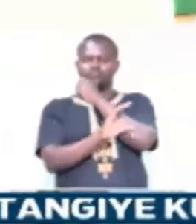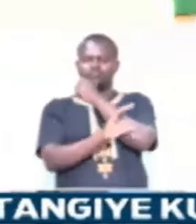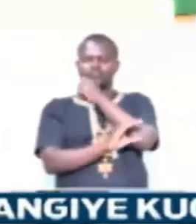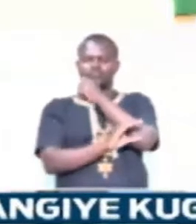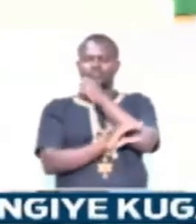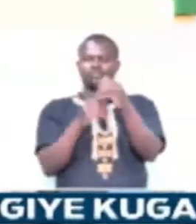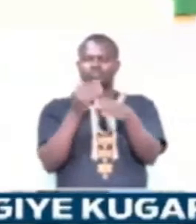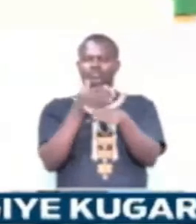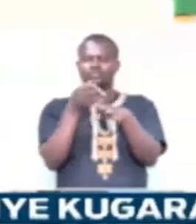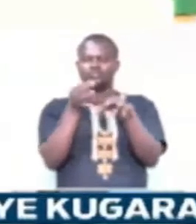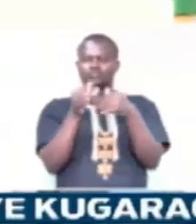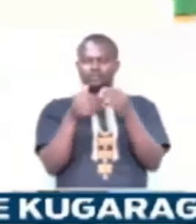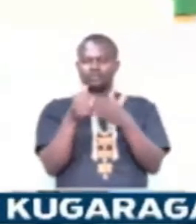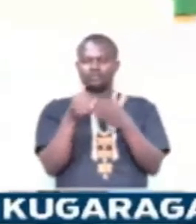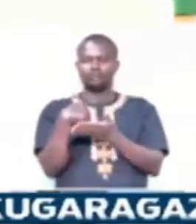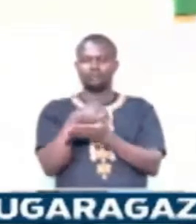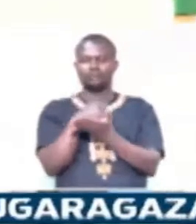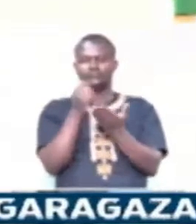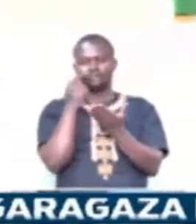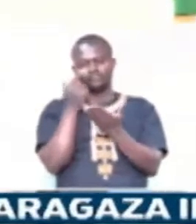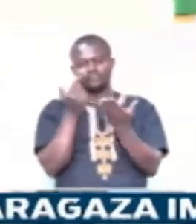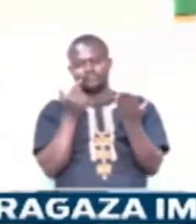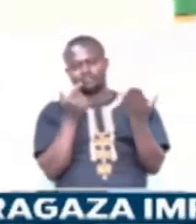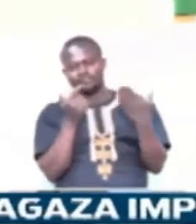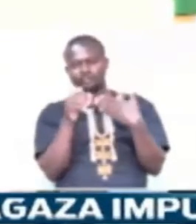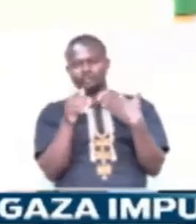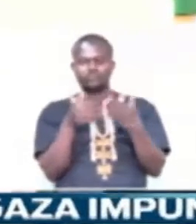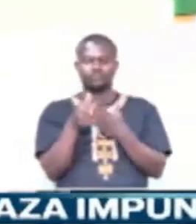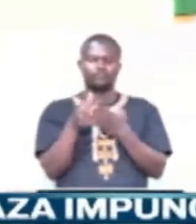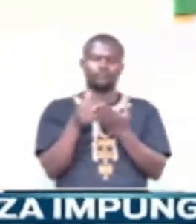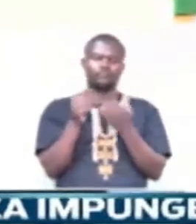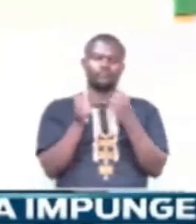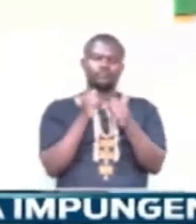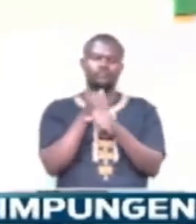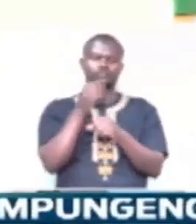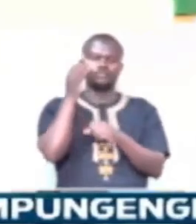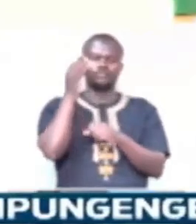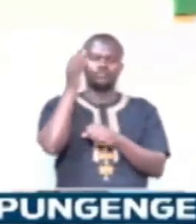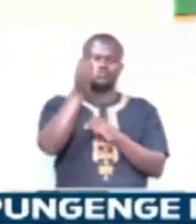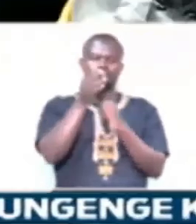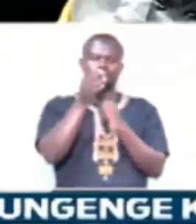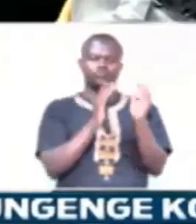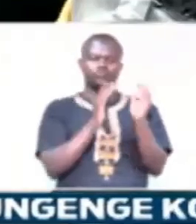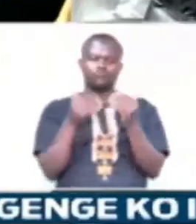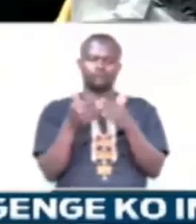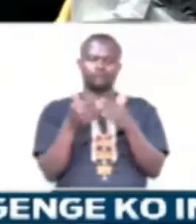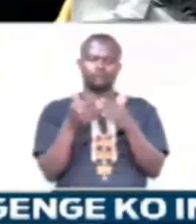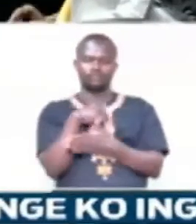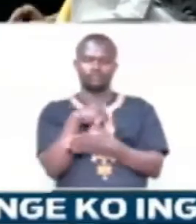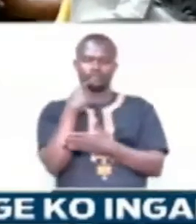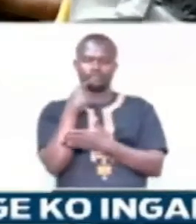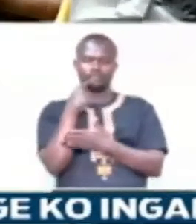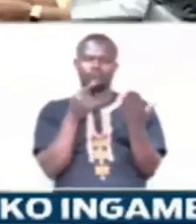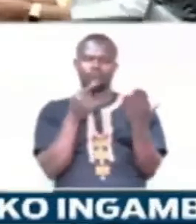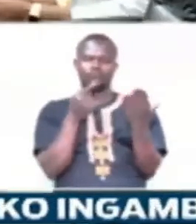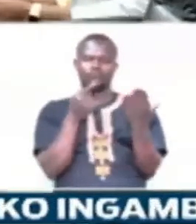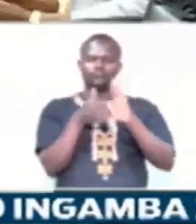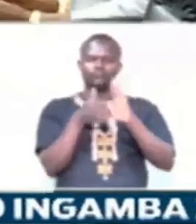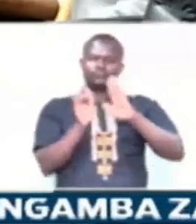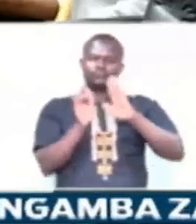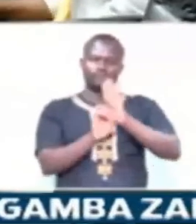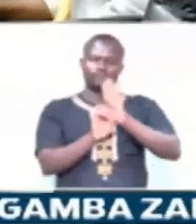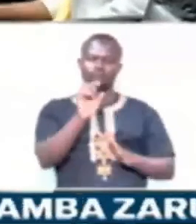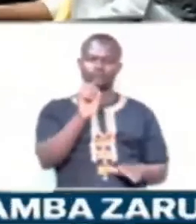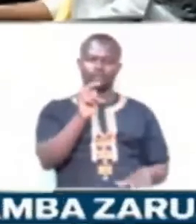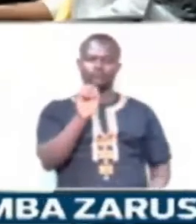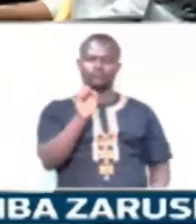w'imari n'igenamigambi Dr. Uzziel Ndagijimana avuga ko ingengo y'imari y'umwaka utaha yateguwe hashingiwe kuri gahunda y'igihugu yo kwihutisha iterambere